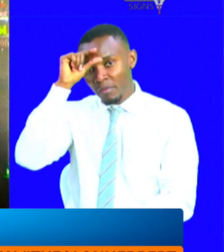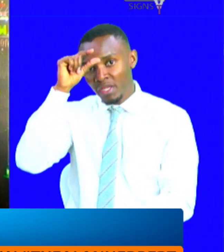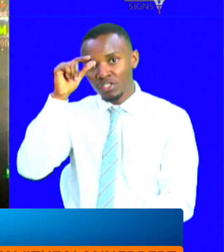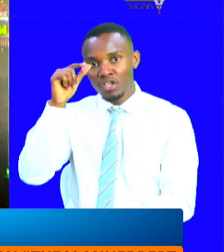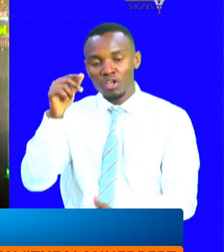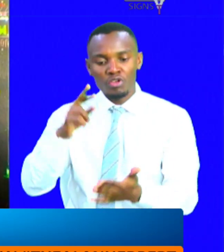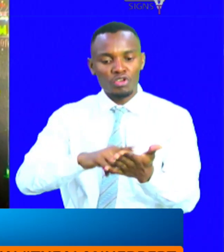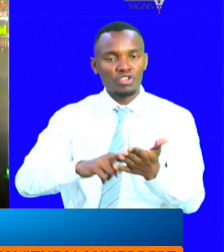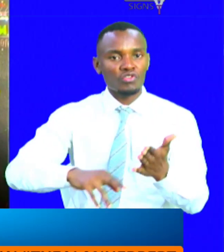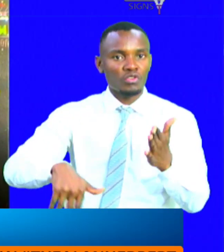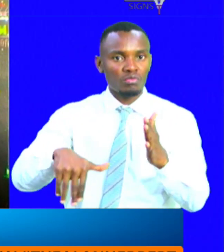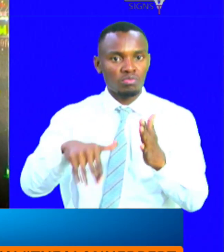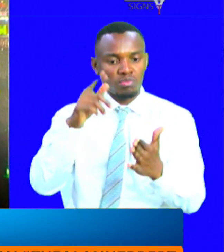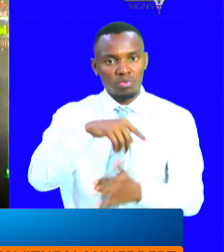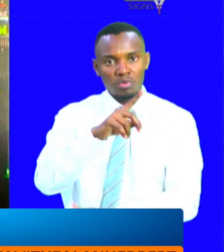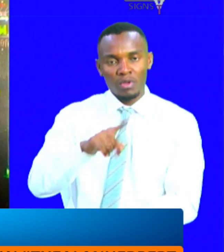order. A spot check